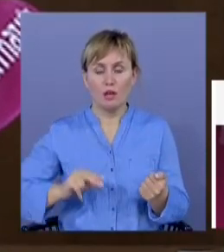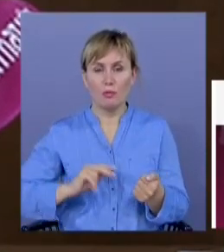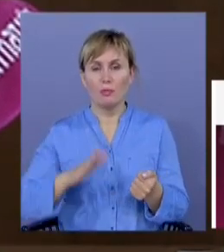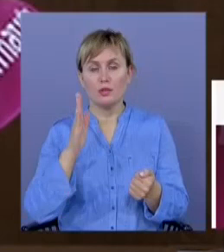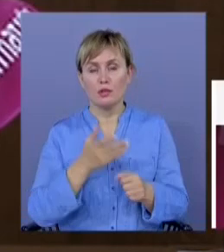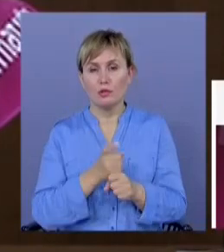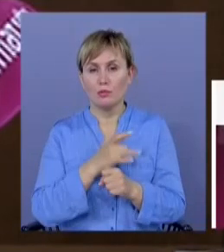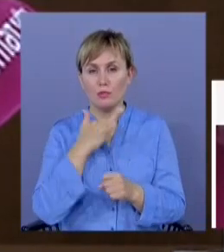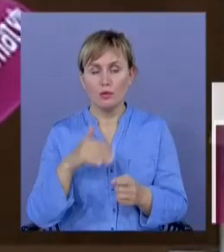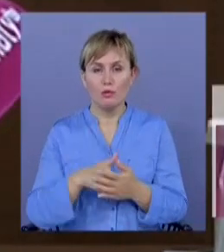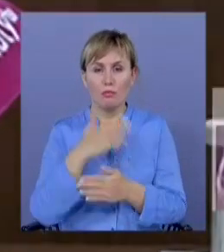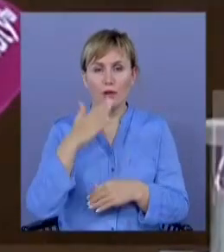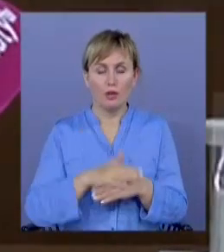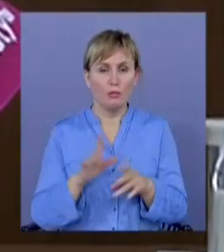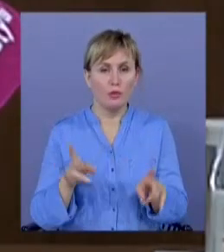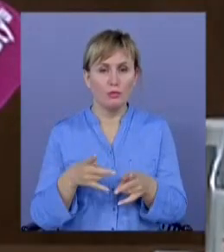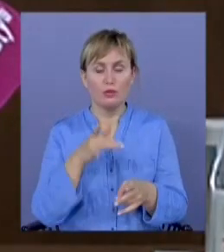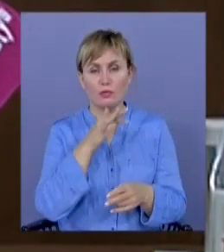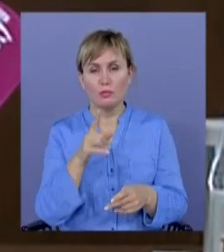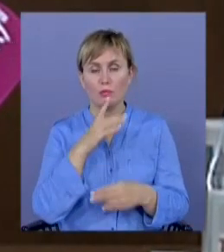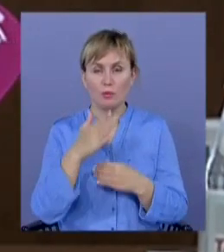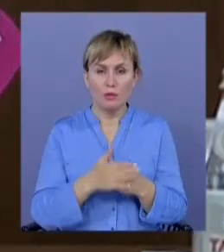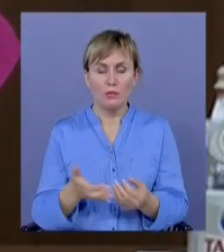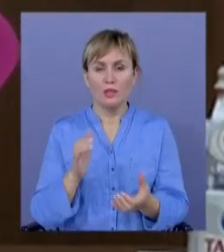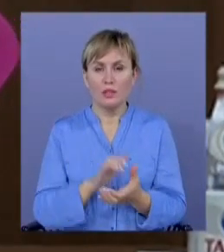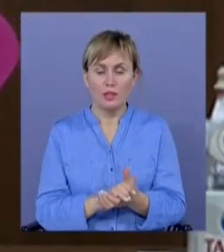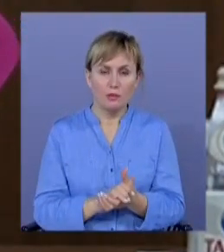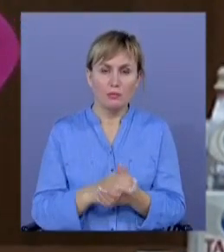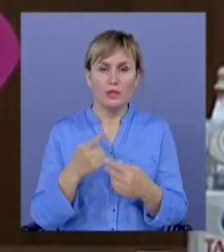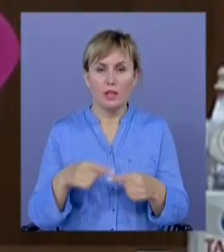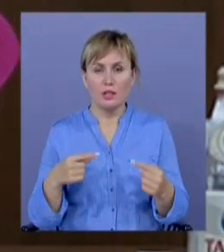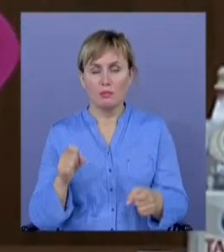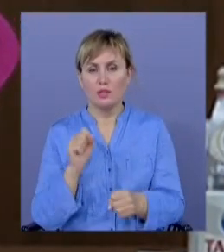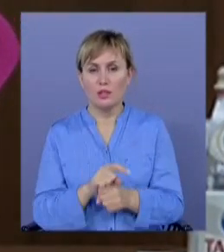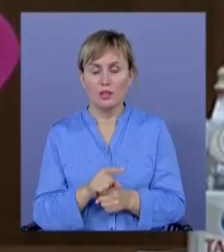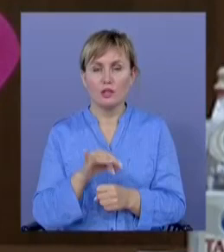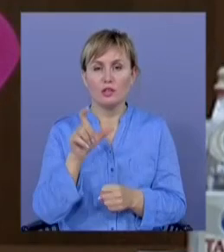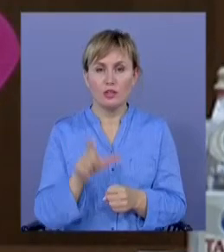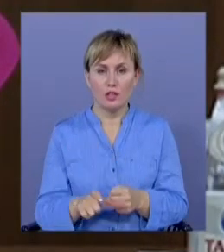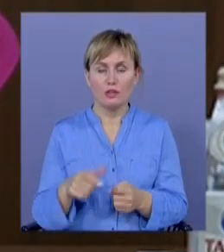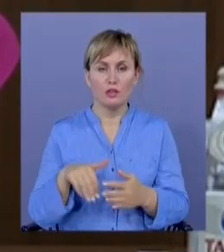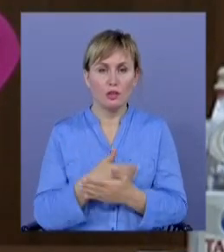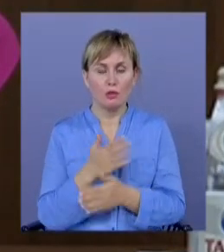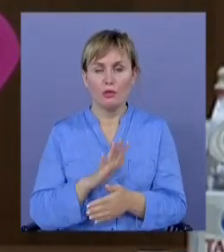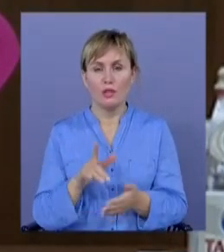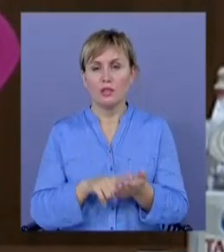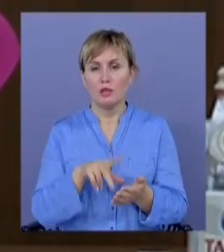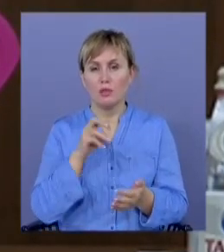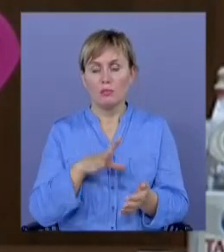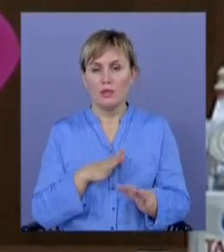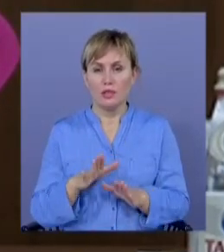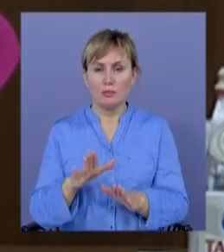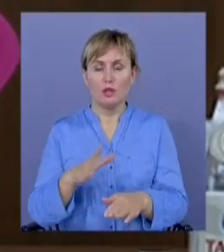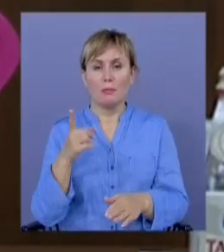предстоит много. Новому акиму не нужно время, чтобы поближе ознакомиться с поставленными задачами. Ведь человек, он здесь не новый, 7 лет был